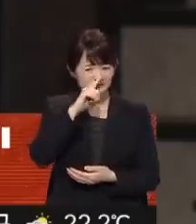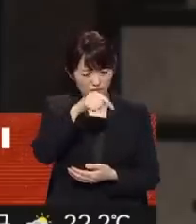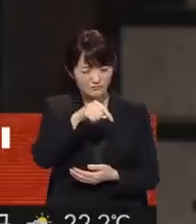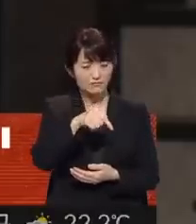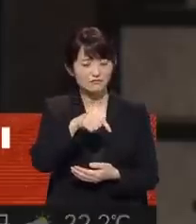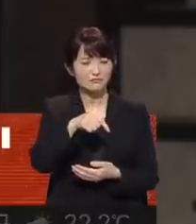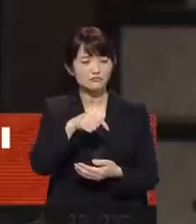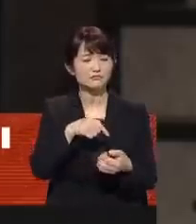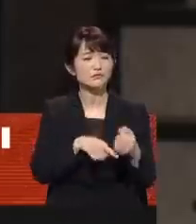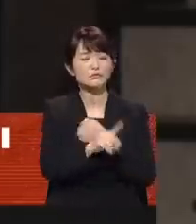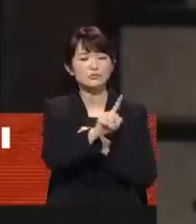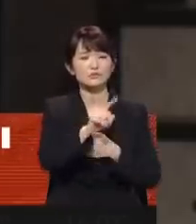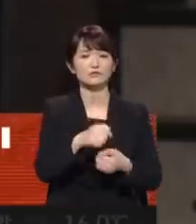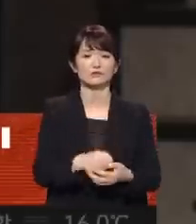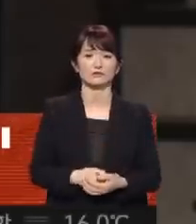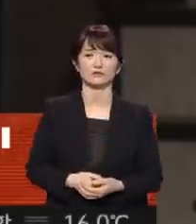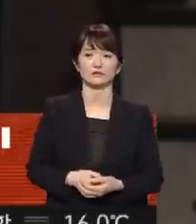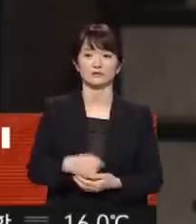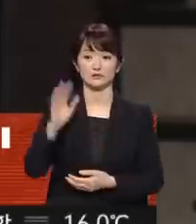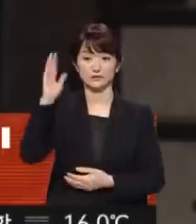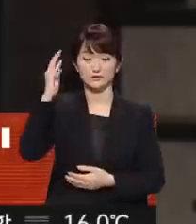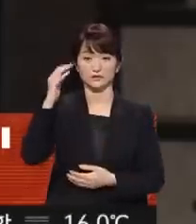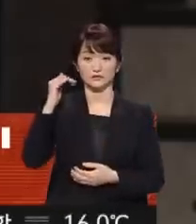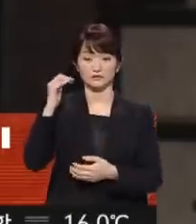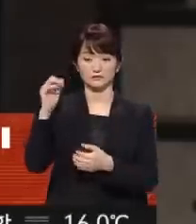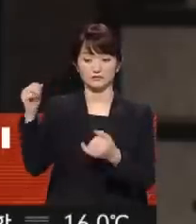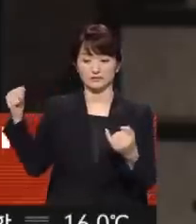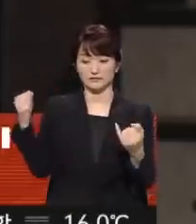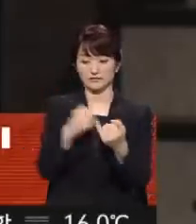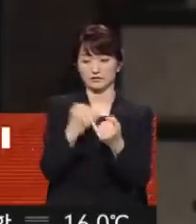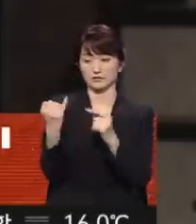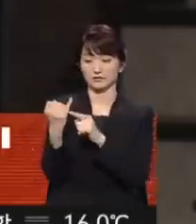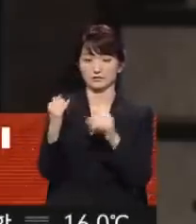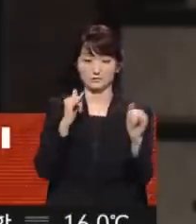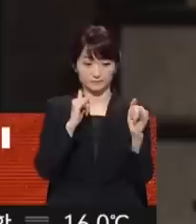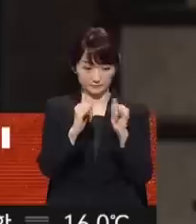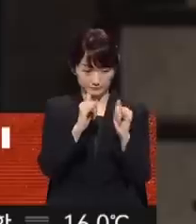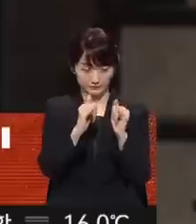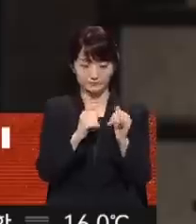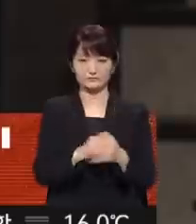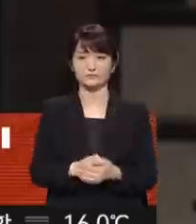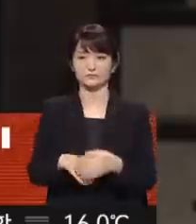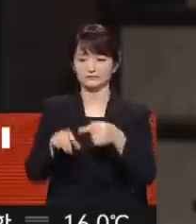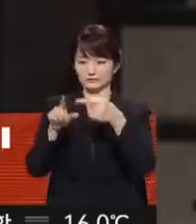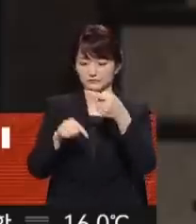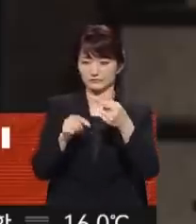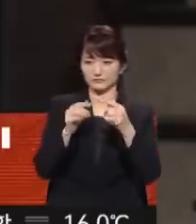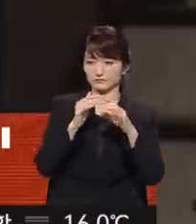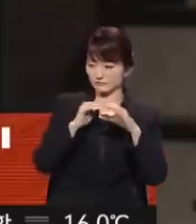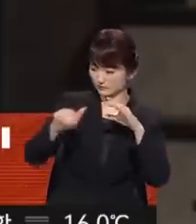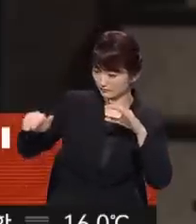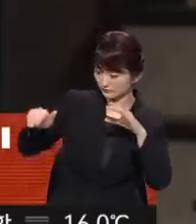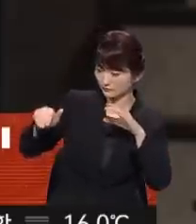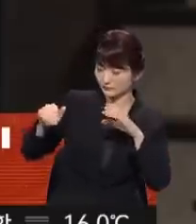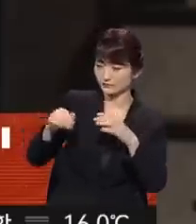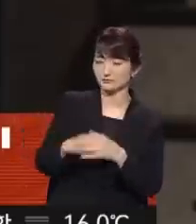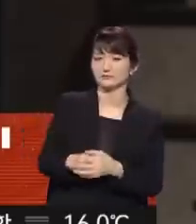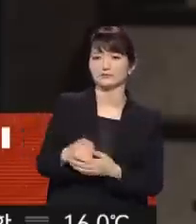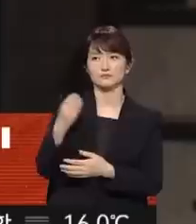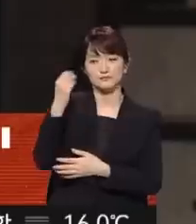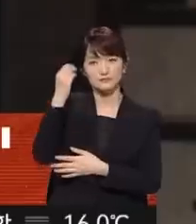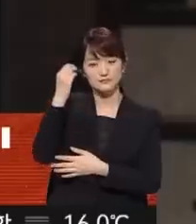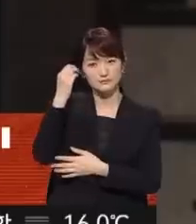최근에 통화를 한 그 가해자 같은 경우는 1월 달에 보낸 DM에 3월 달에 한 두 달 정도 지나서 답을